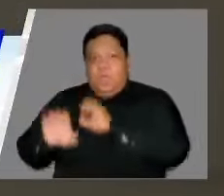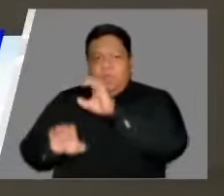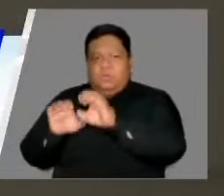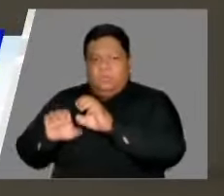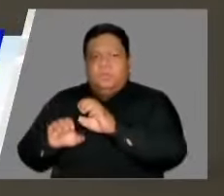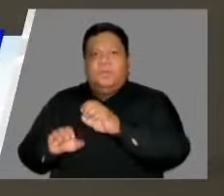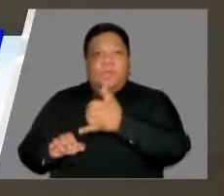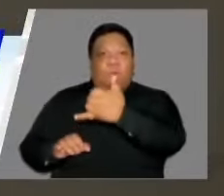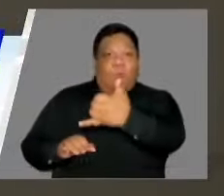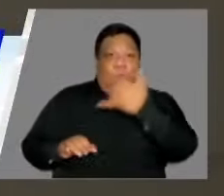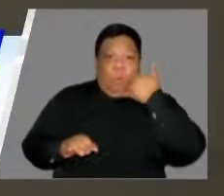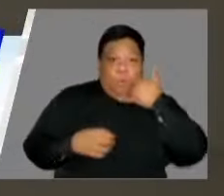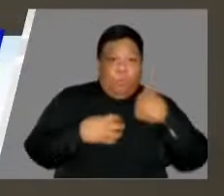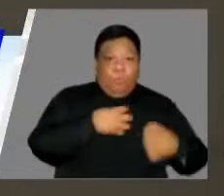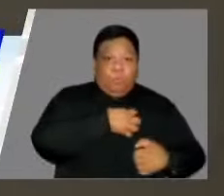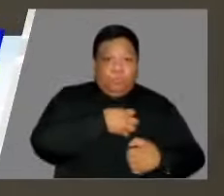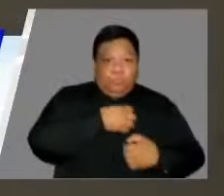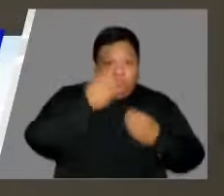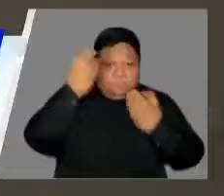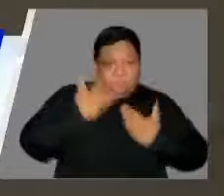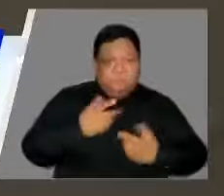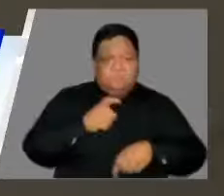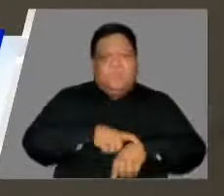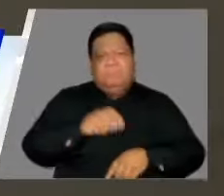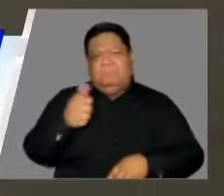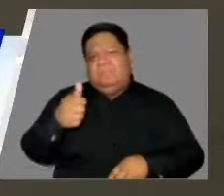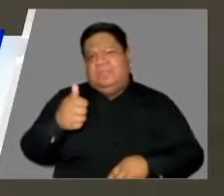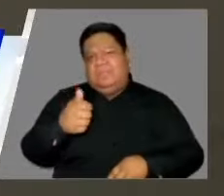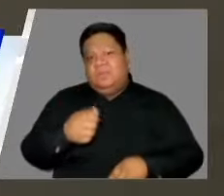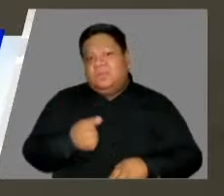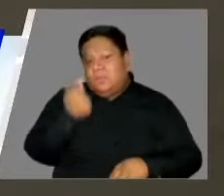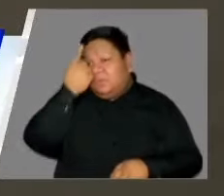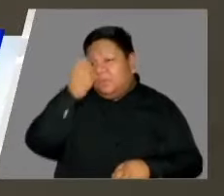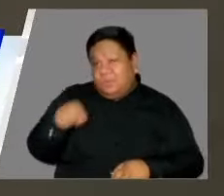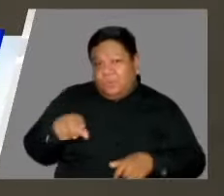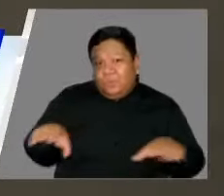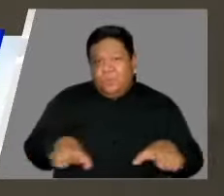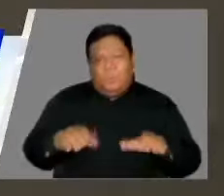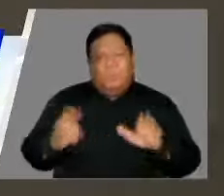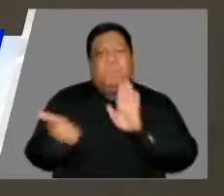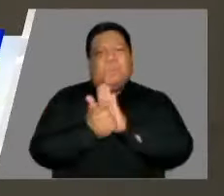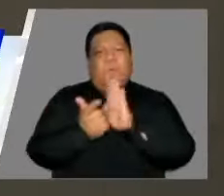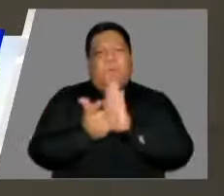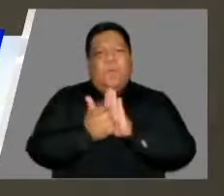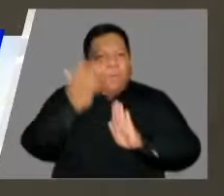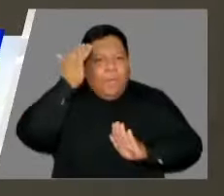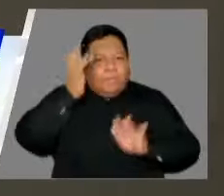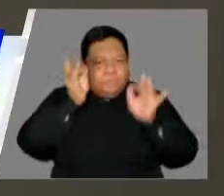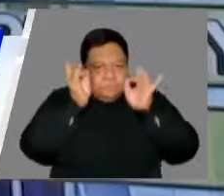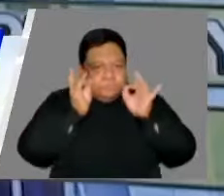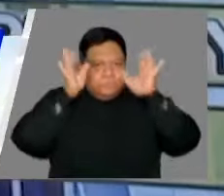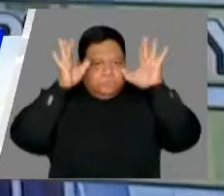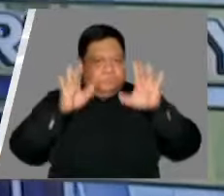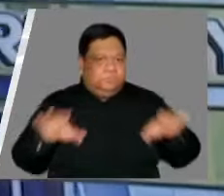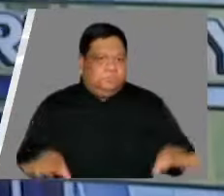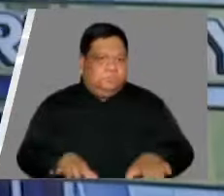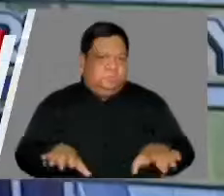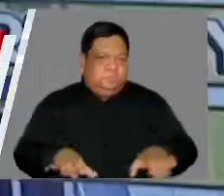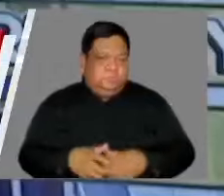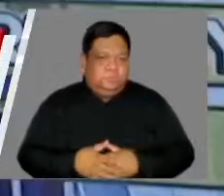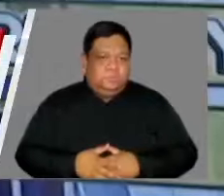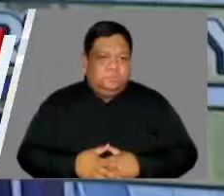ang insidente. Bawal ang mga ganitong aktibidad dahil mapanganib sa gumagawa at sa publiko. Na-alarma lahat yung mga